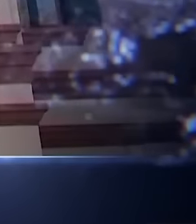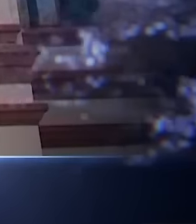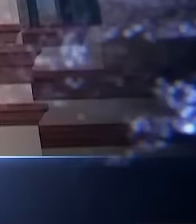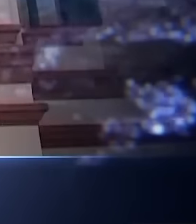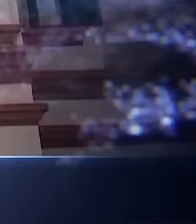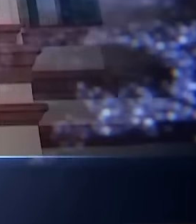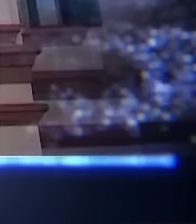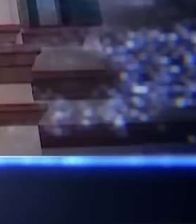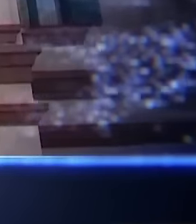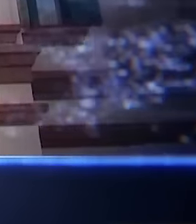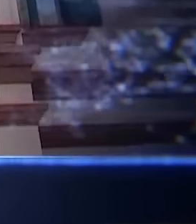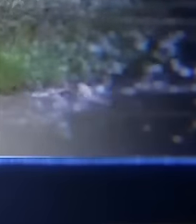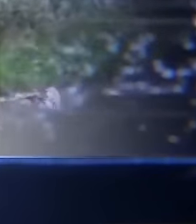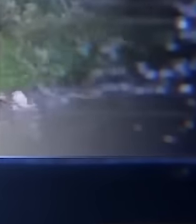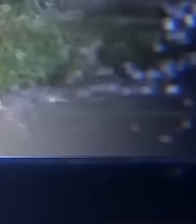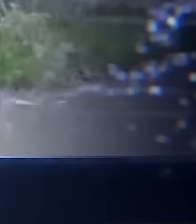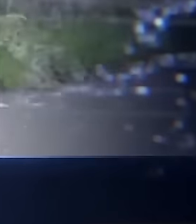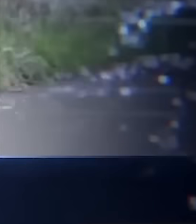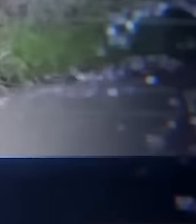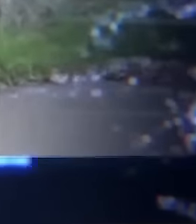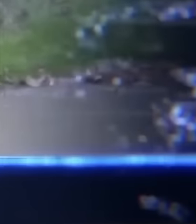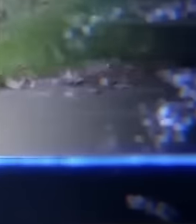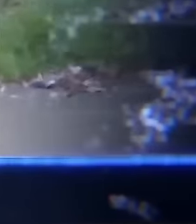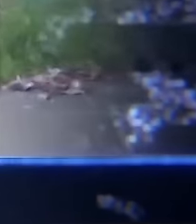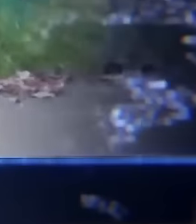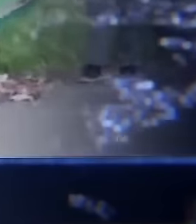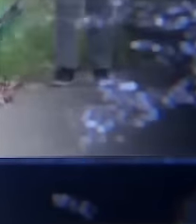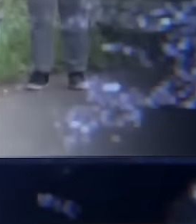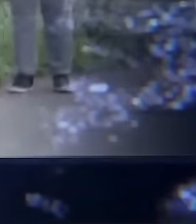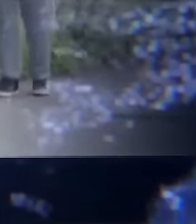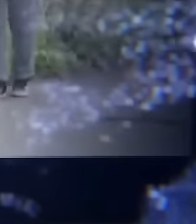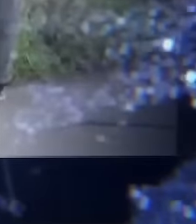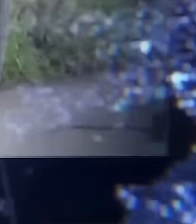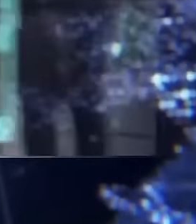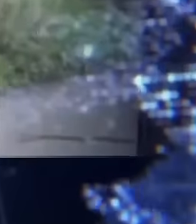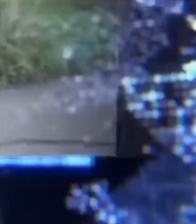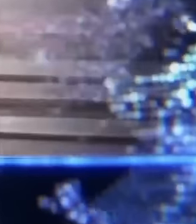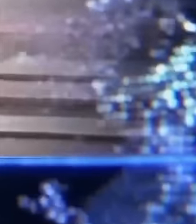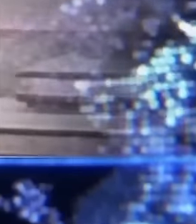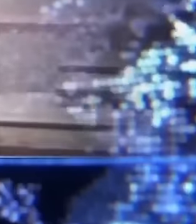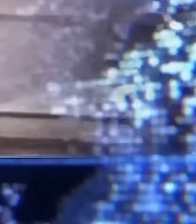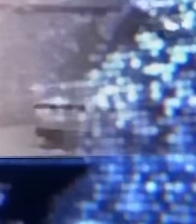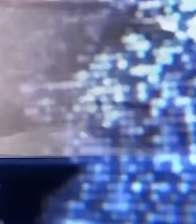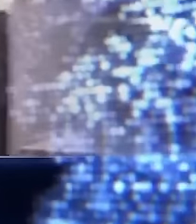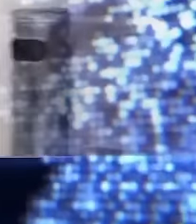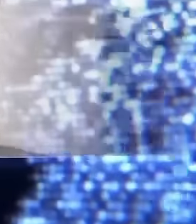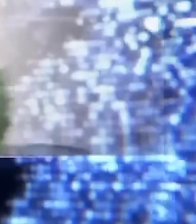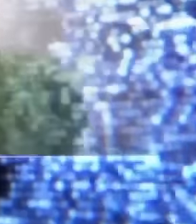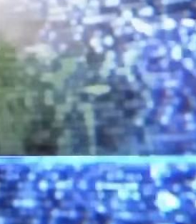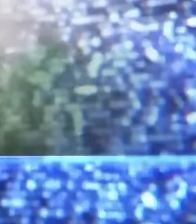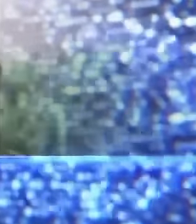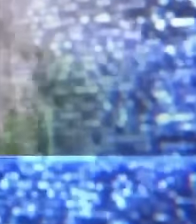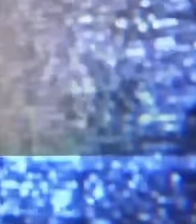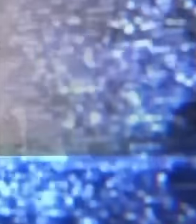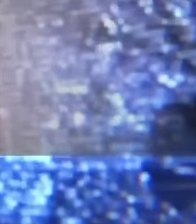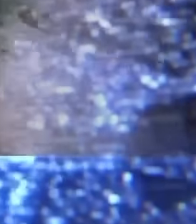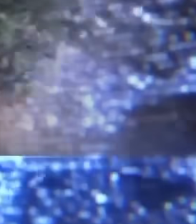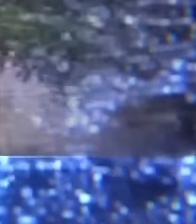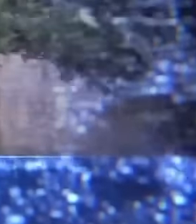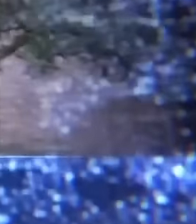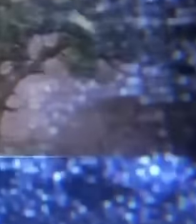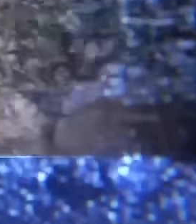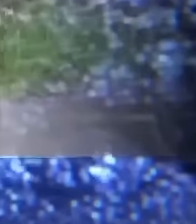Një ditë pas intervistimit, nis në Ministrinë e Brendshme vlerësimi për 11 kandidatët për drejtorët përgjithshëm të policisë. Ministri do të përzgjedhë brenda